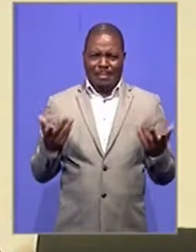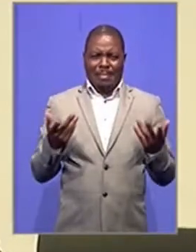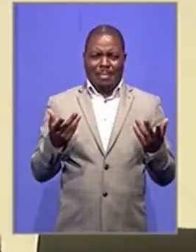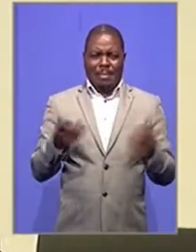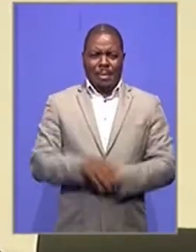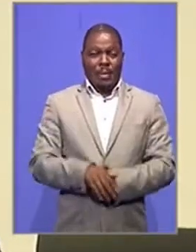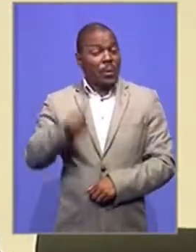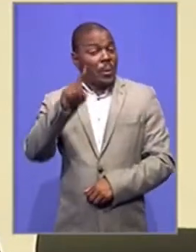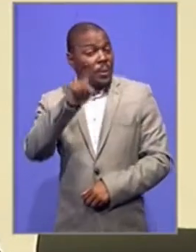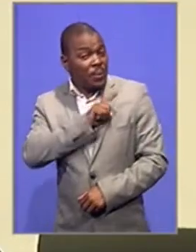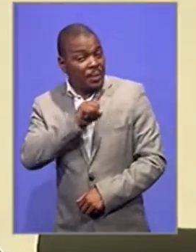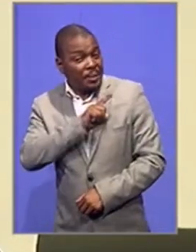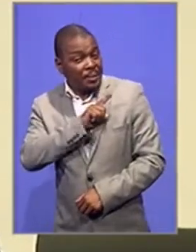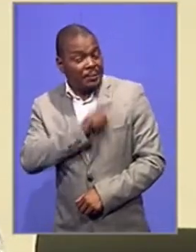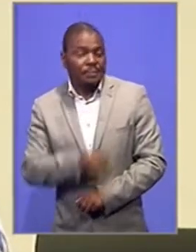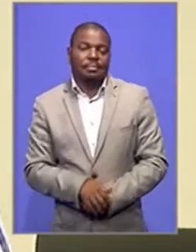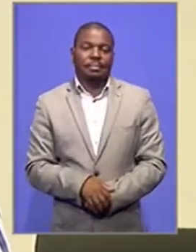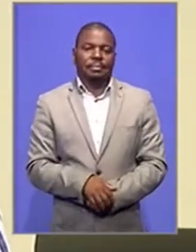Why?